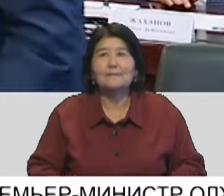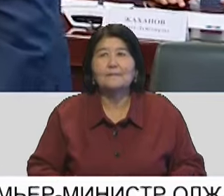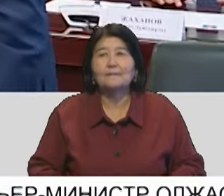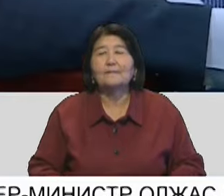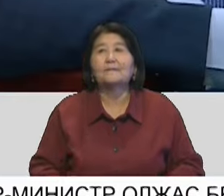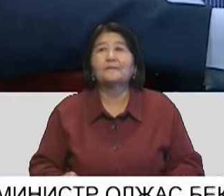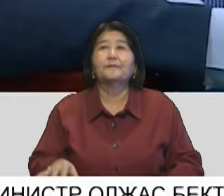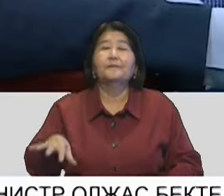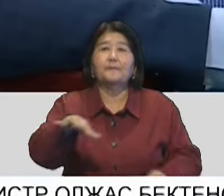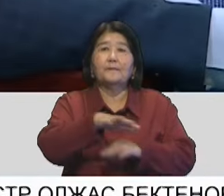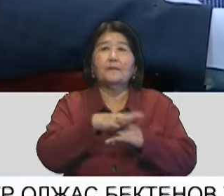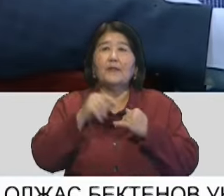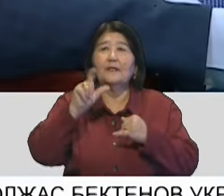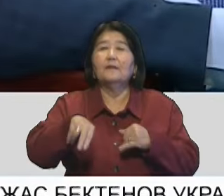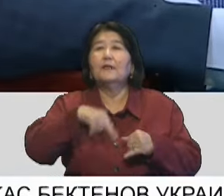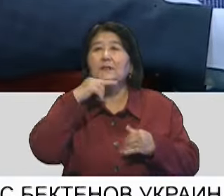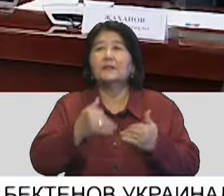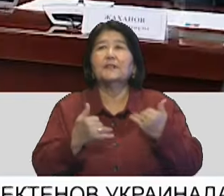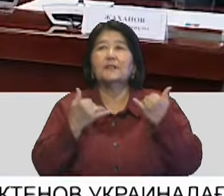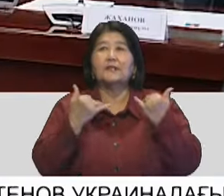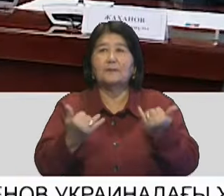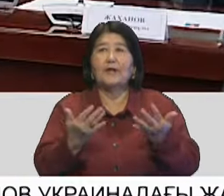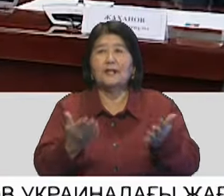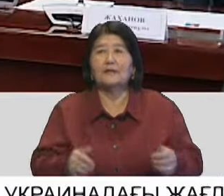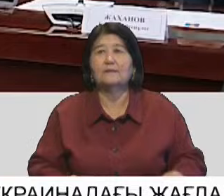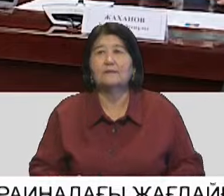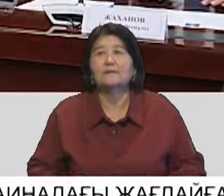сізге деген ілтипаты қабыл алғайсыз.